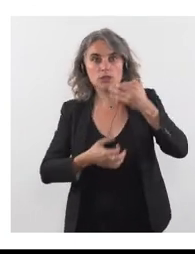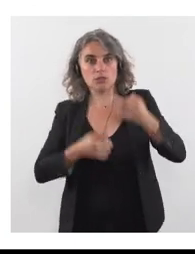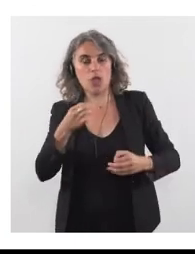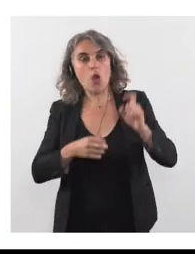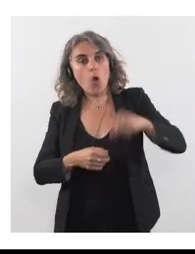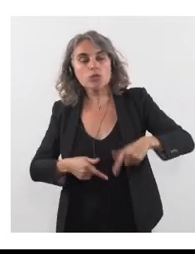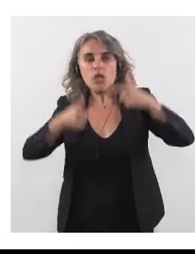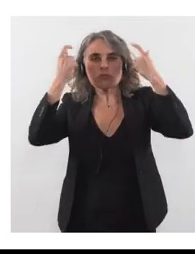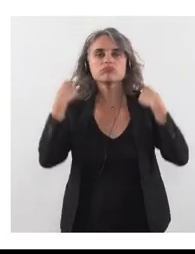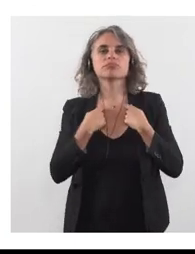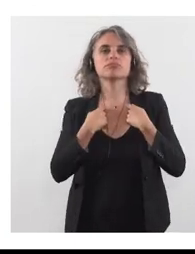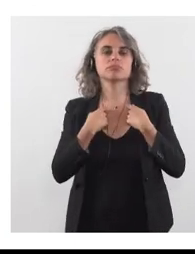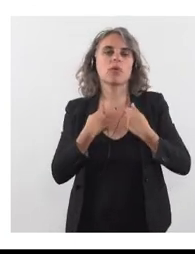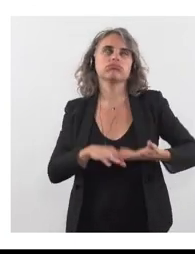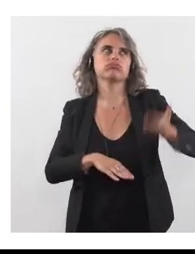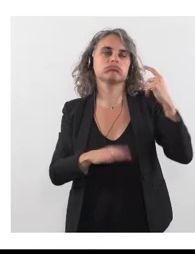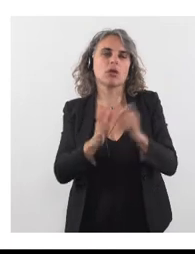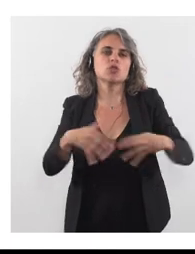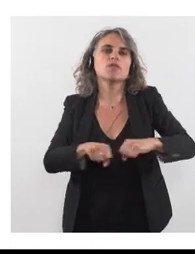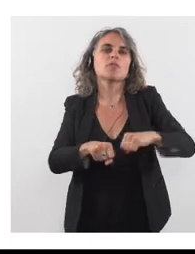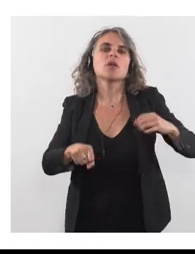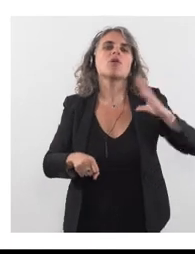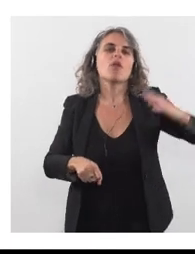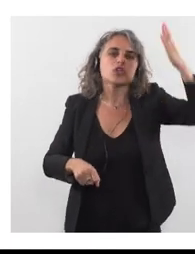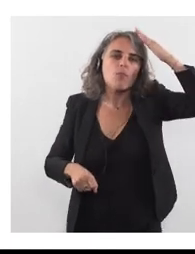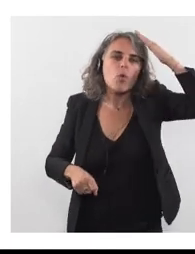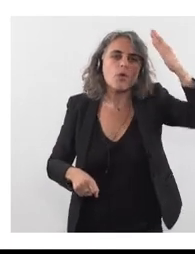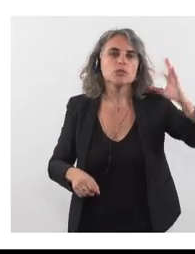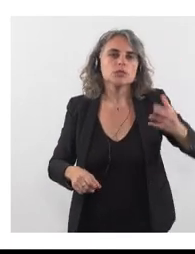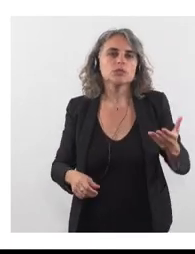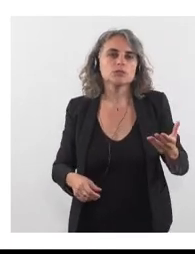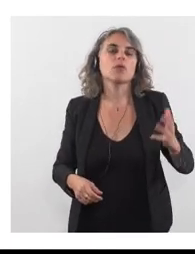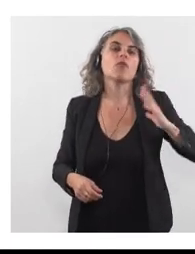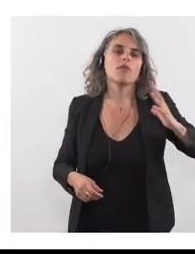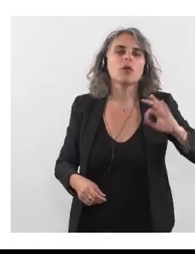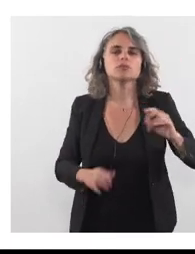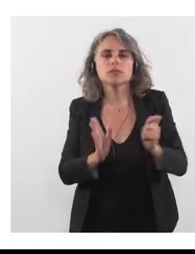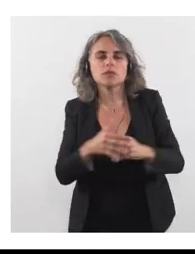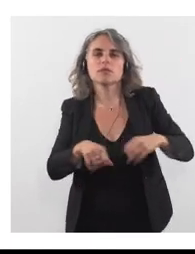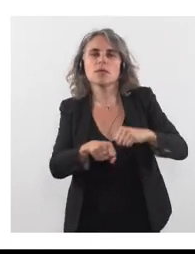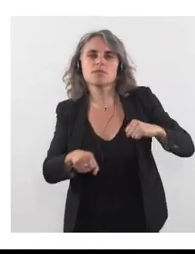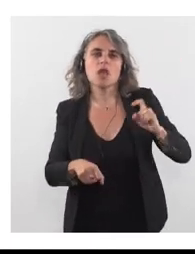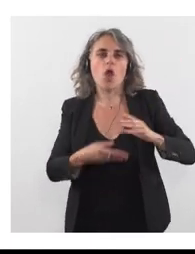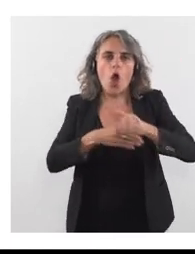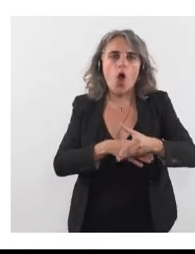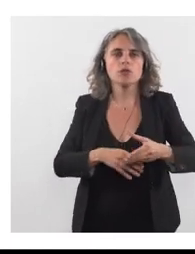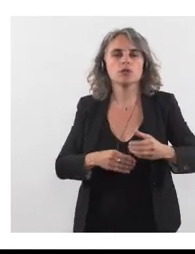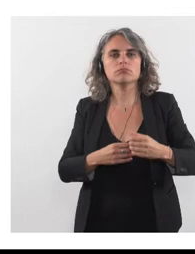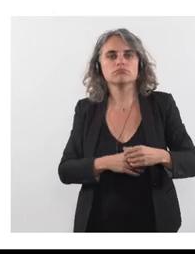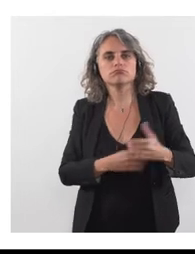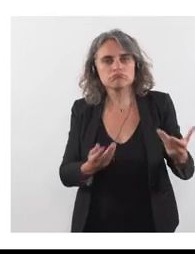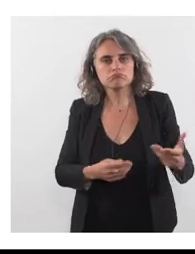de se décoiffer. Ça datait du 19e siècle, quand tout le monde avait un chapeau, et par déférence auprès des magistrats, il fallait retirer son chapeau. Ça se